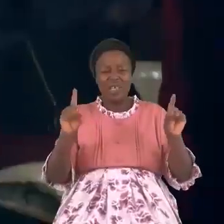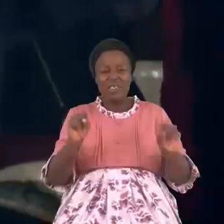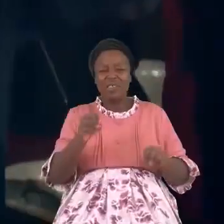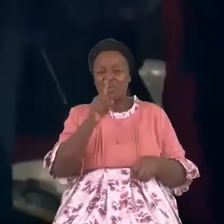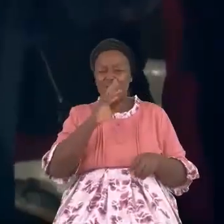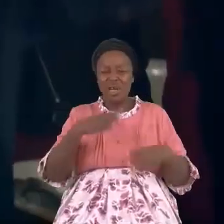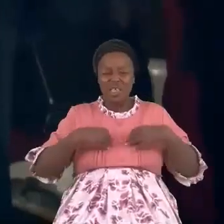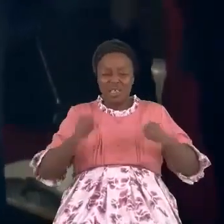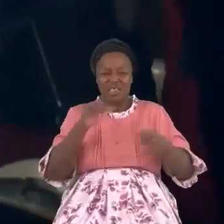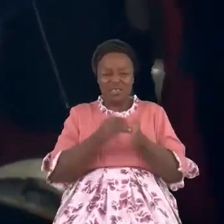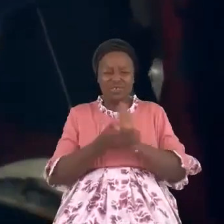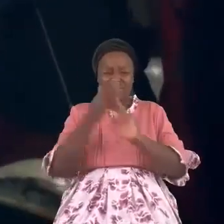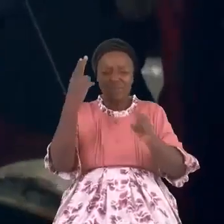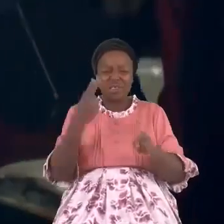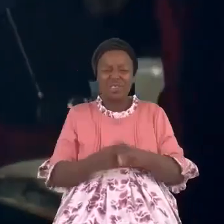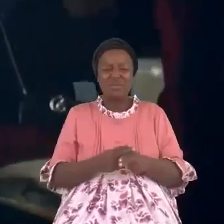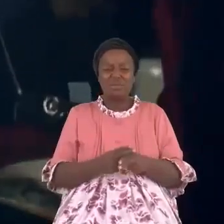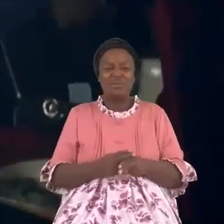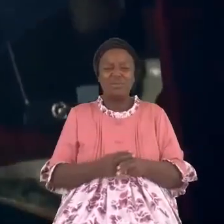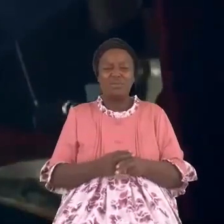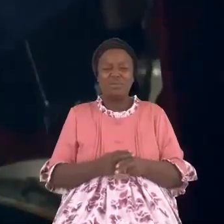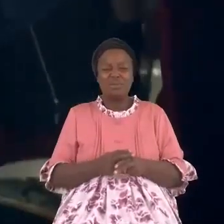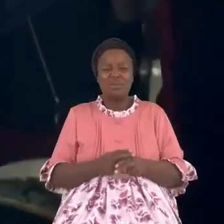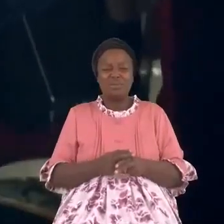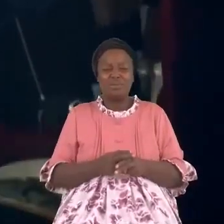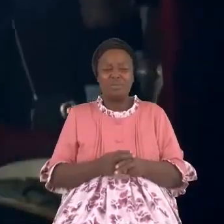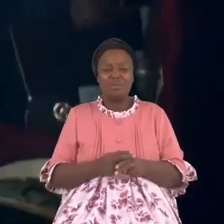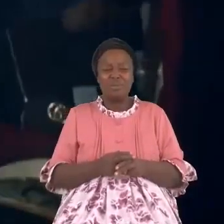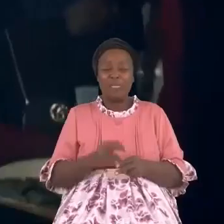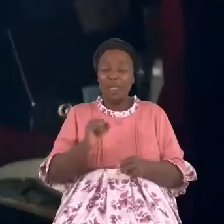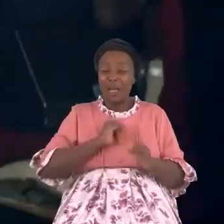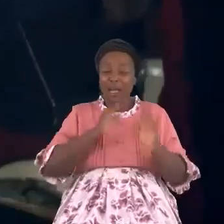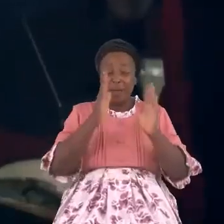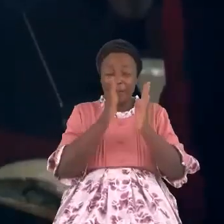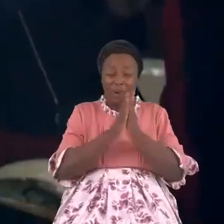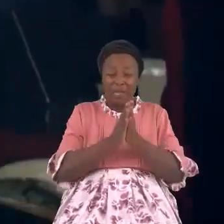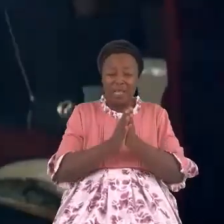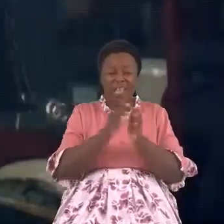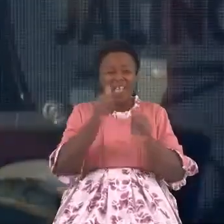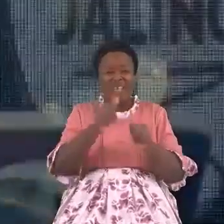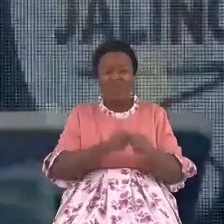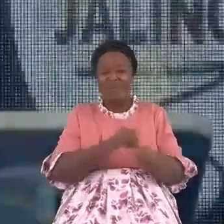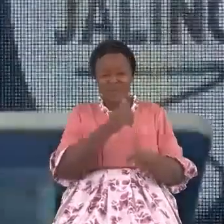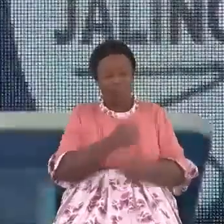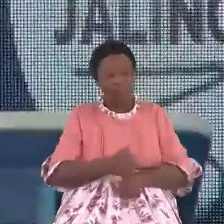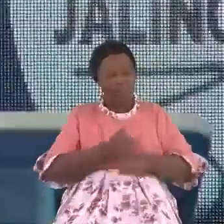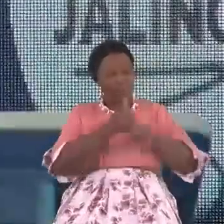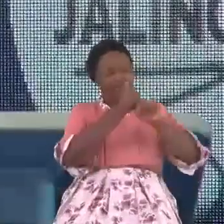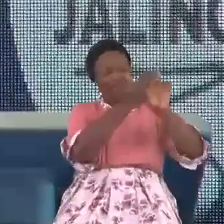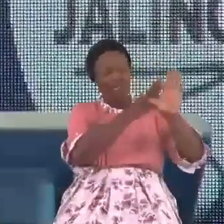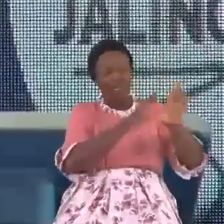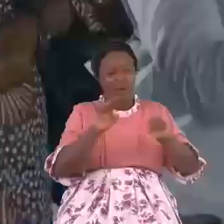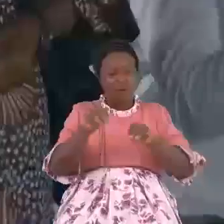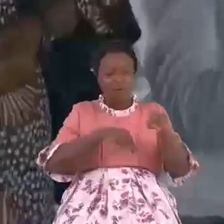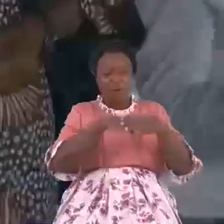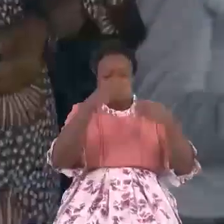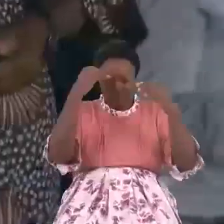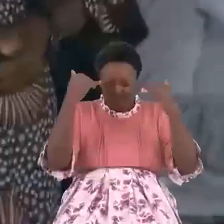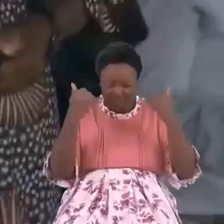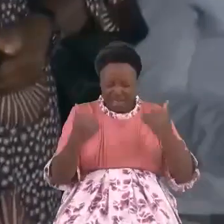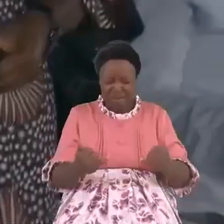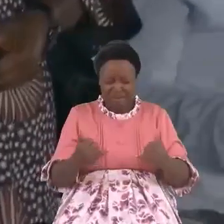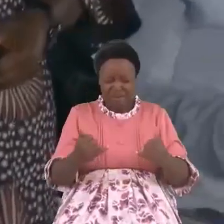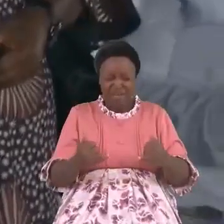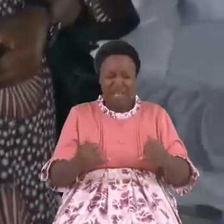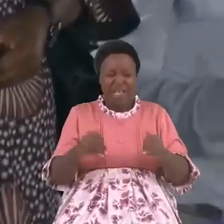gị n'aha Jizọs. Onye nwanyị, ka ugwu niile si n'iru ụmụ gị gbafue, ka nrịrịa